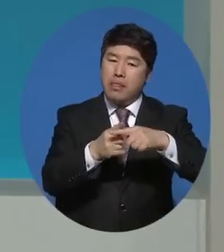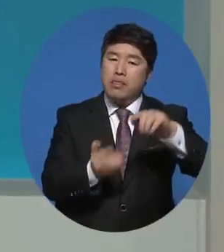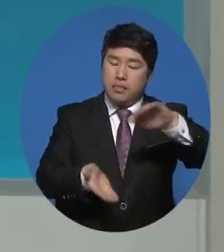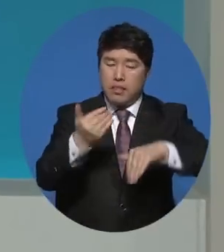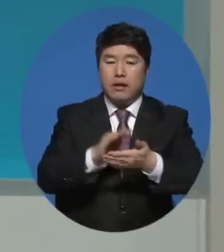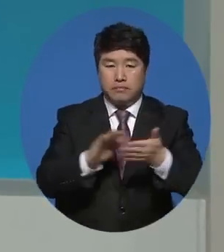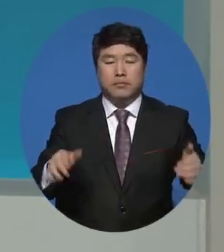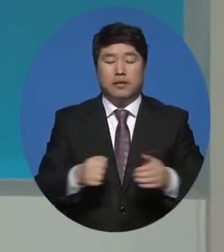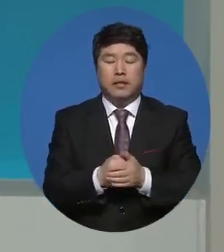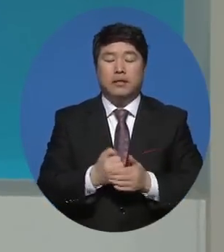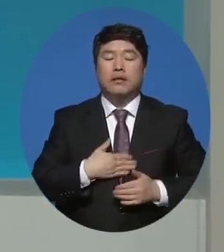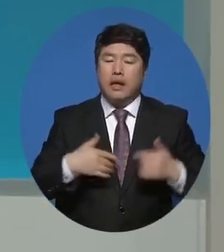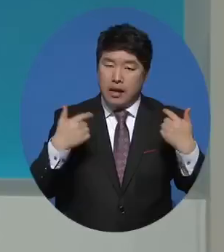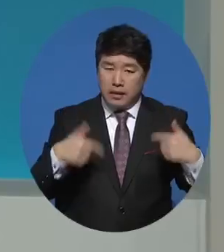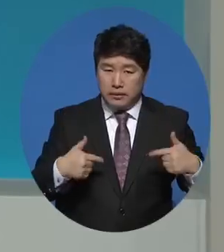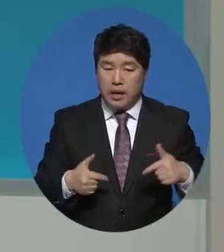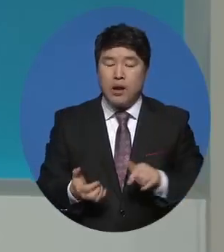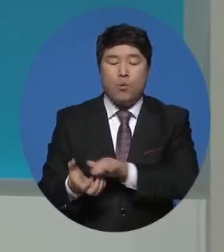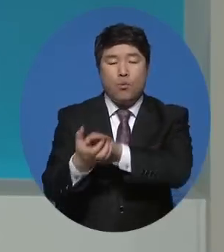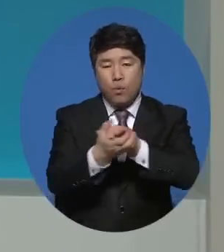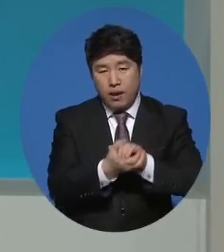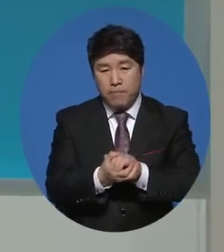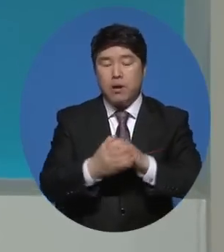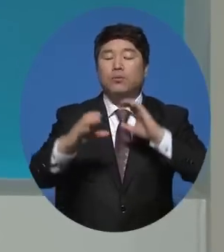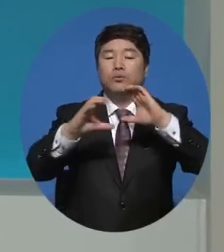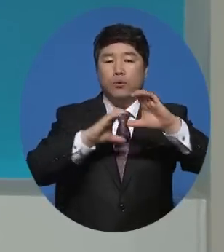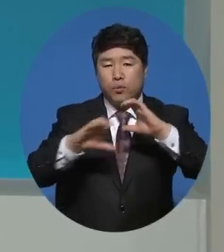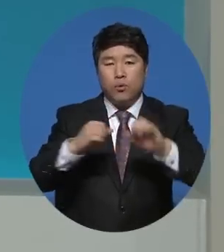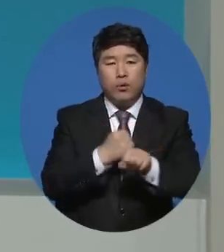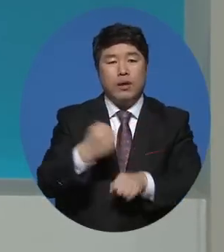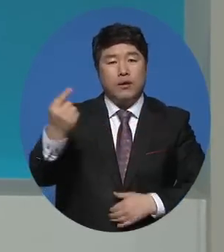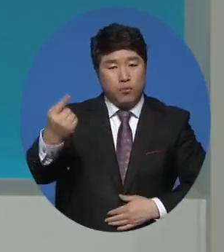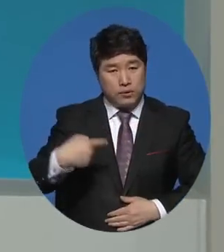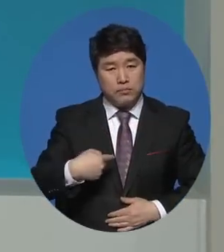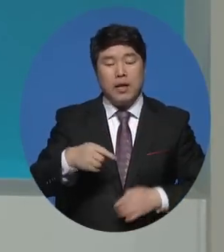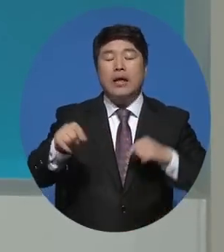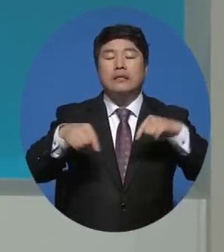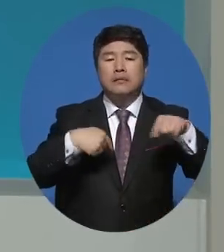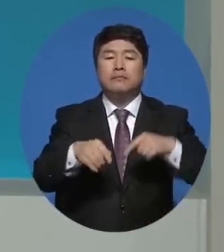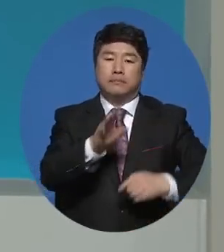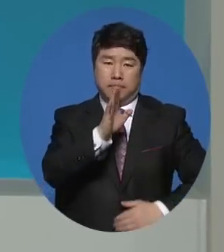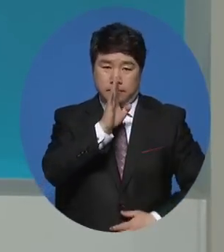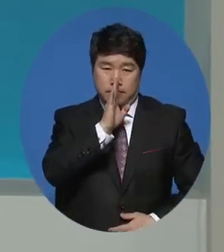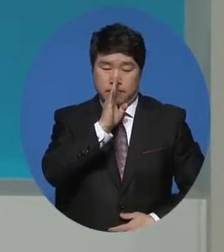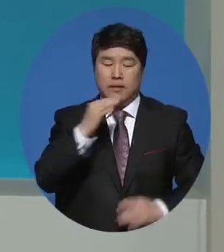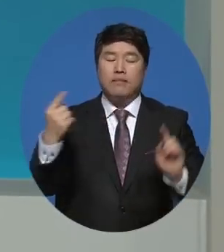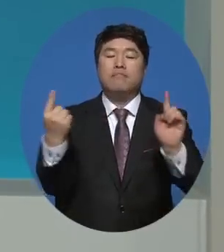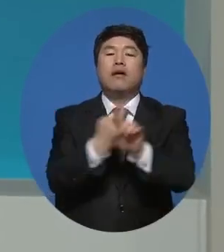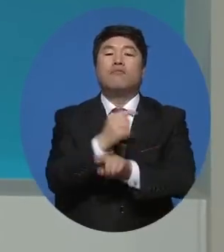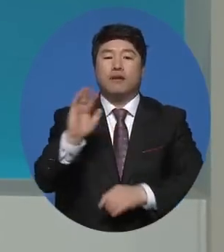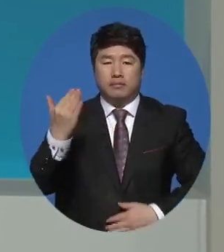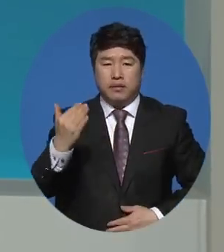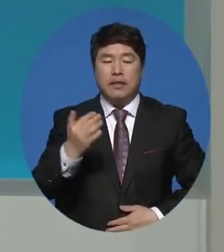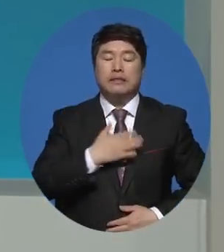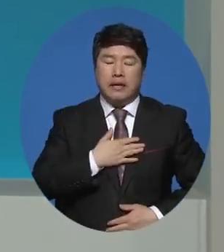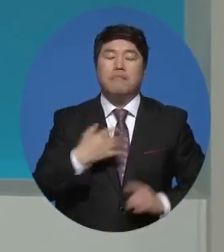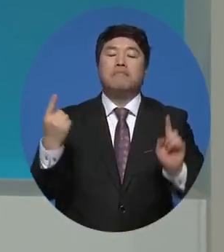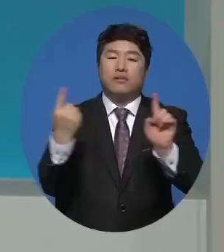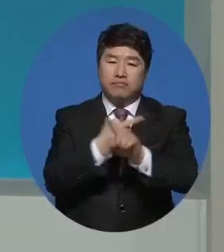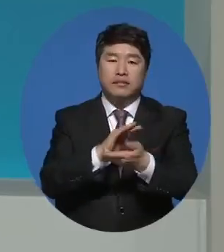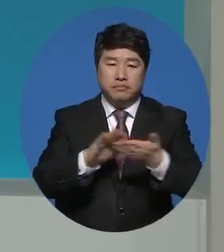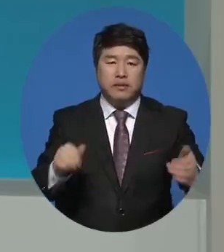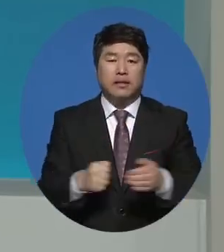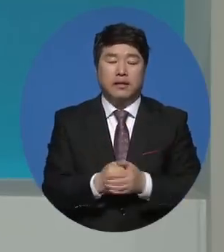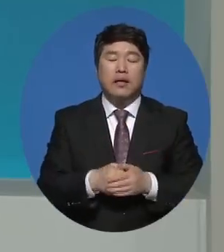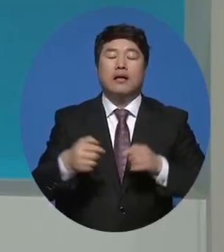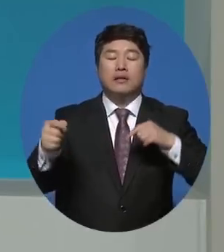저는 늘 화합하고 소통해 왔습니다 정치 정말 바꿔야 합니다 제가 바꾸겠습니다